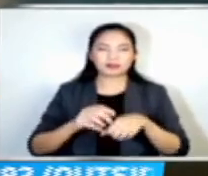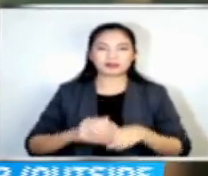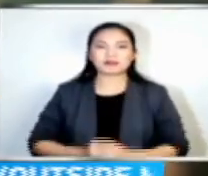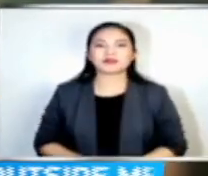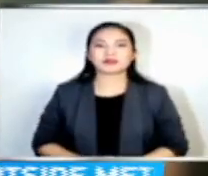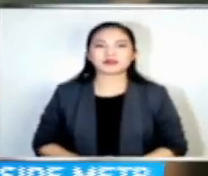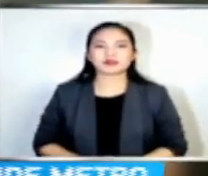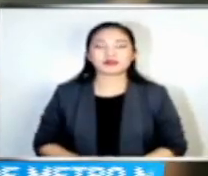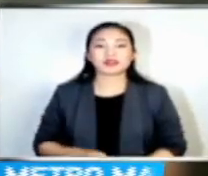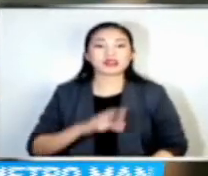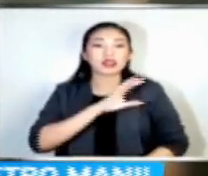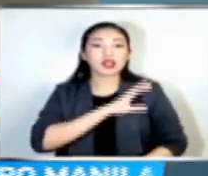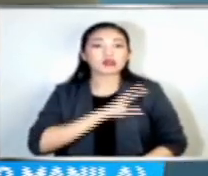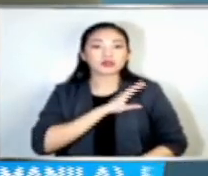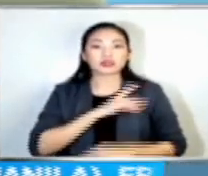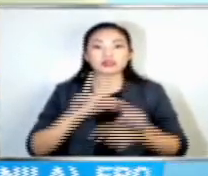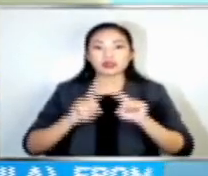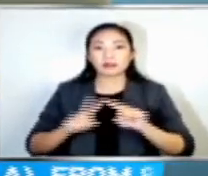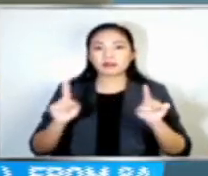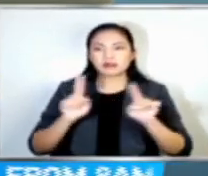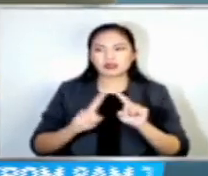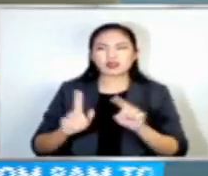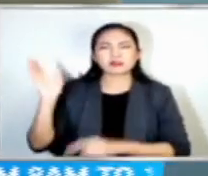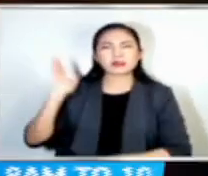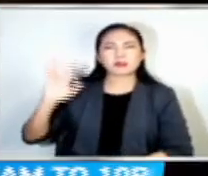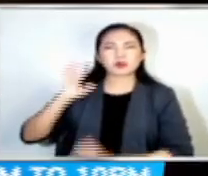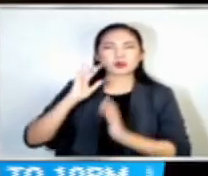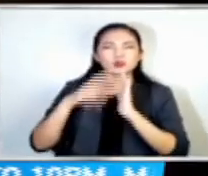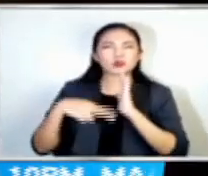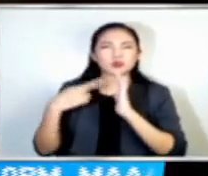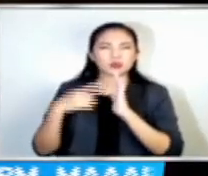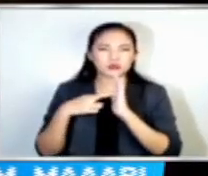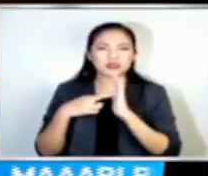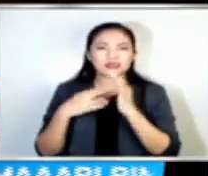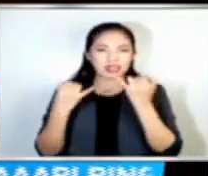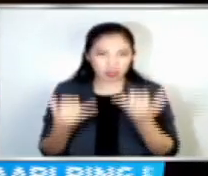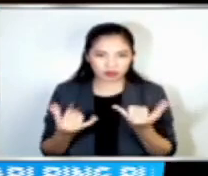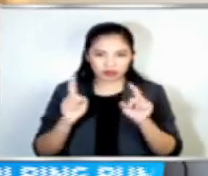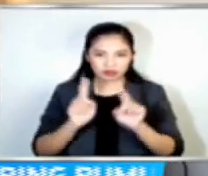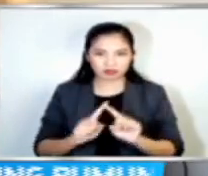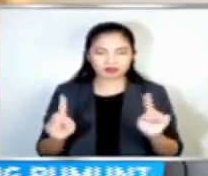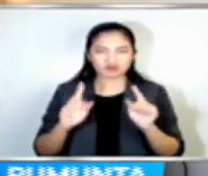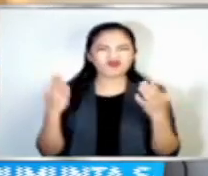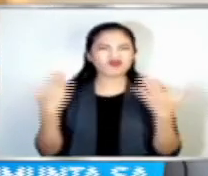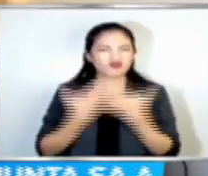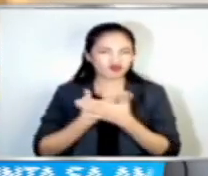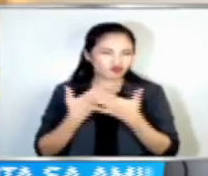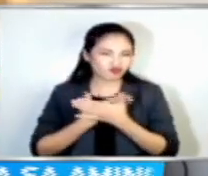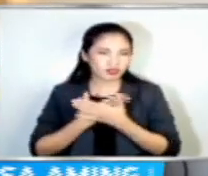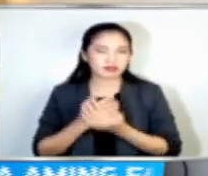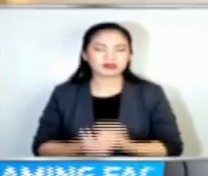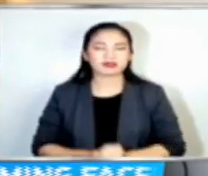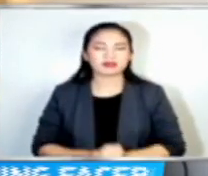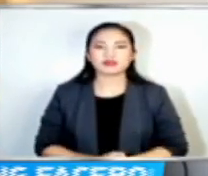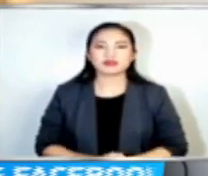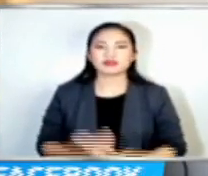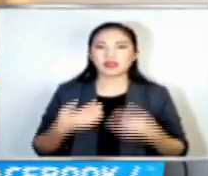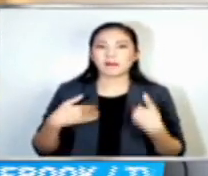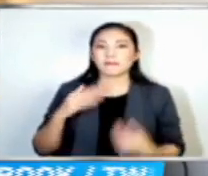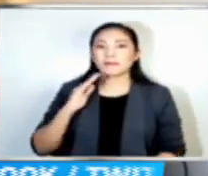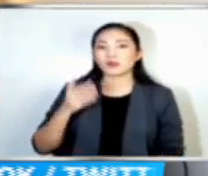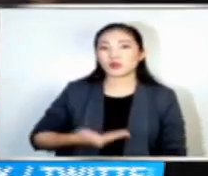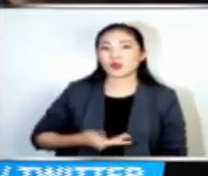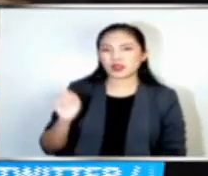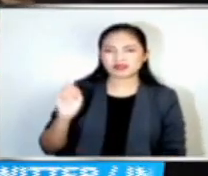kanilang ginampanan sa mga dati nilang serye ang mga roles nila sa The World Between Us. Wine-welcome din daw nila ang hamon ng